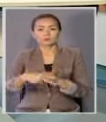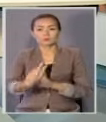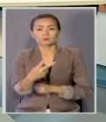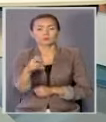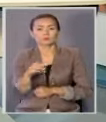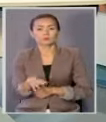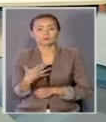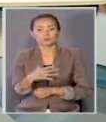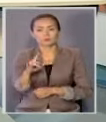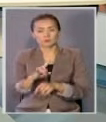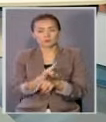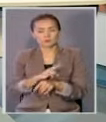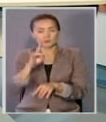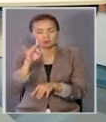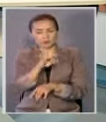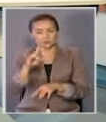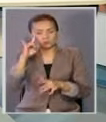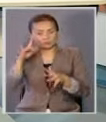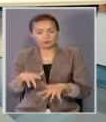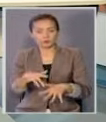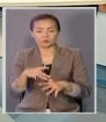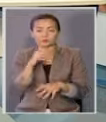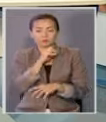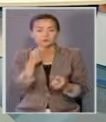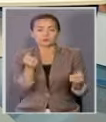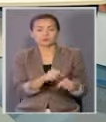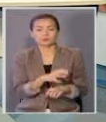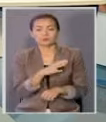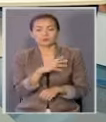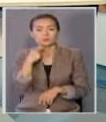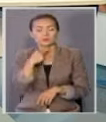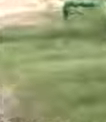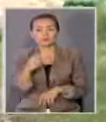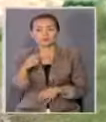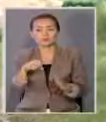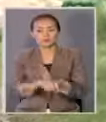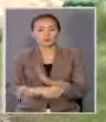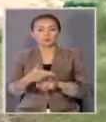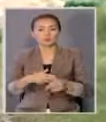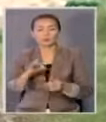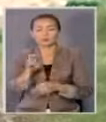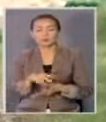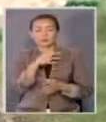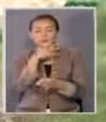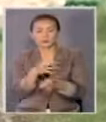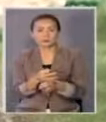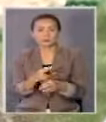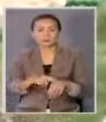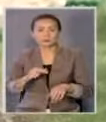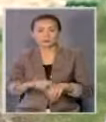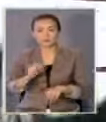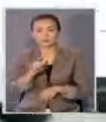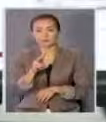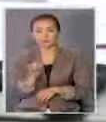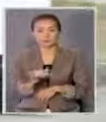22-летнему представителю деструктивных религиозных течений, совершивших кражу, вынесен приговор. Как сообщили в пресс-службе областного департамента полиции